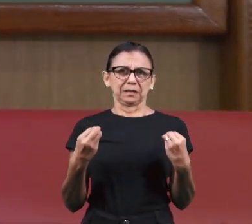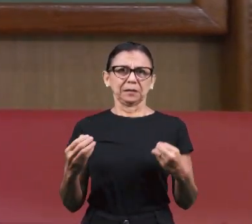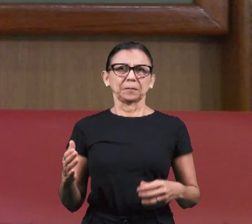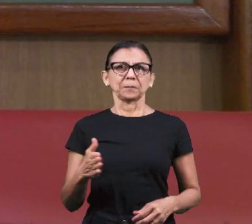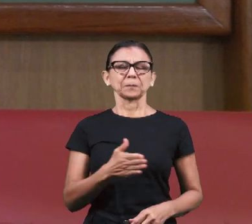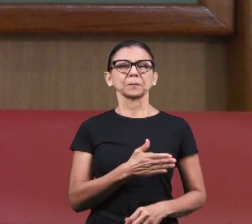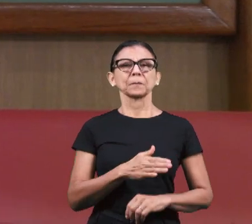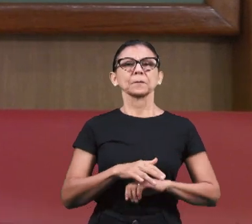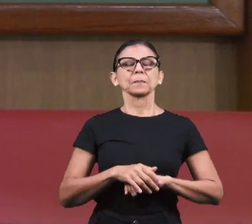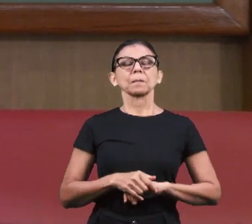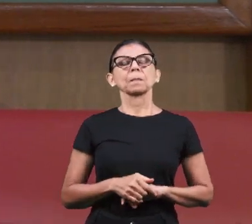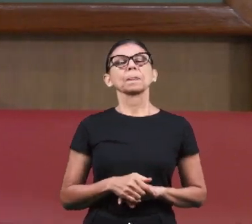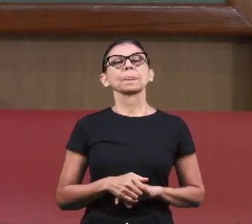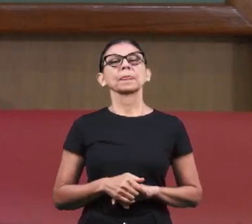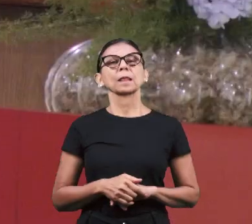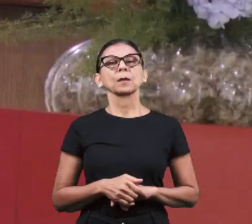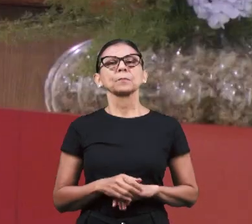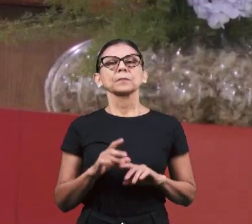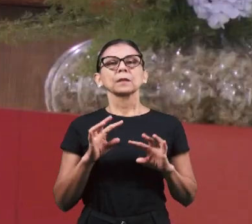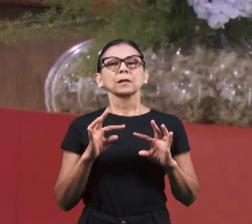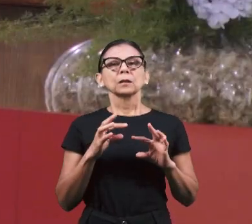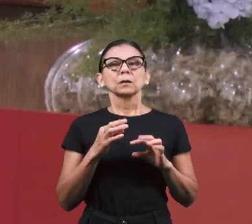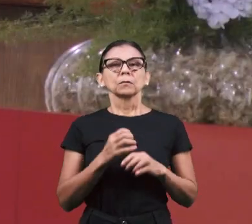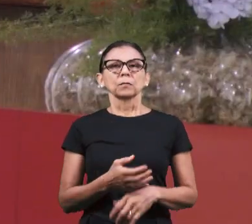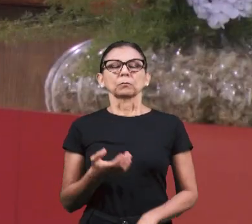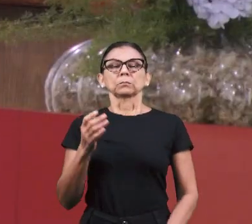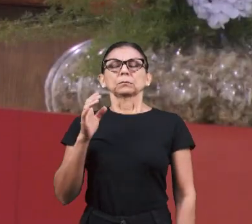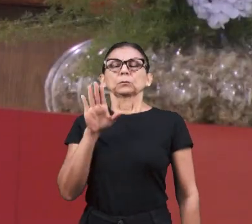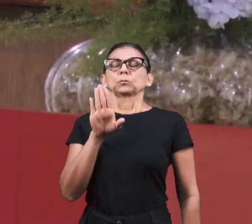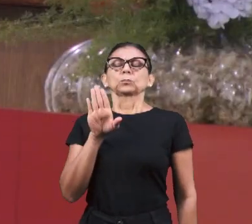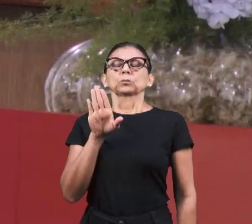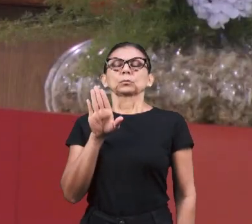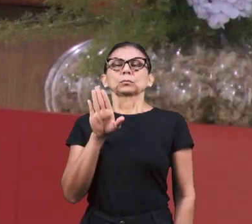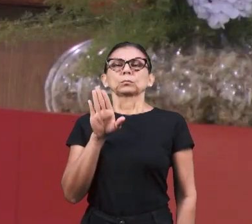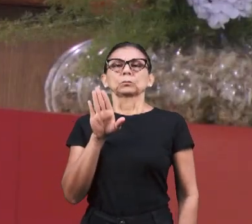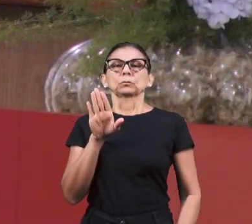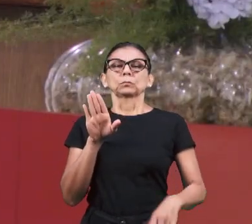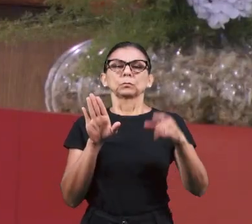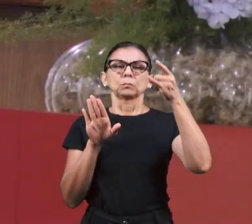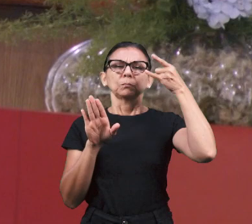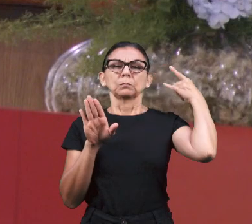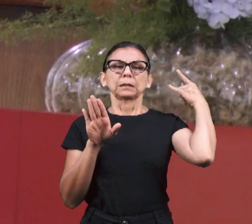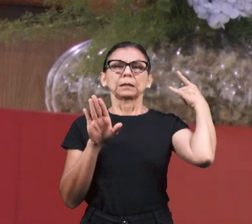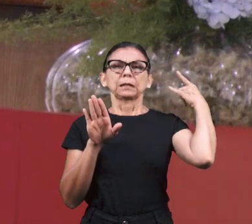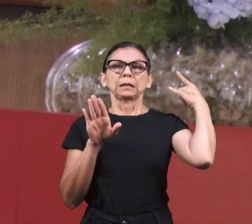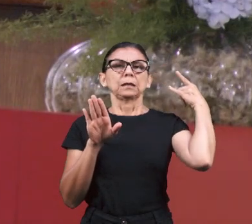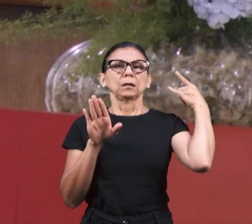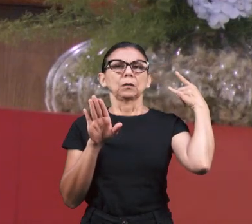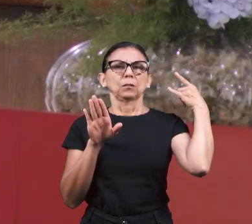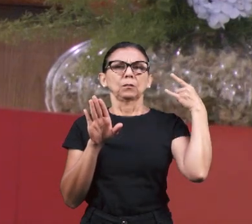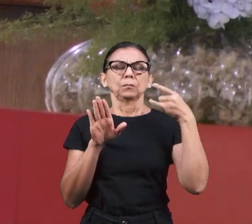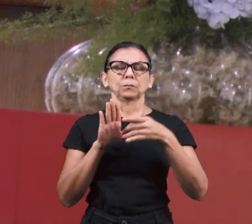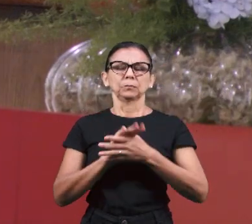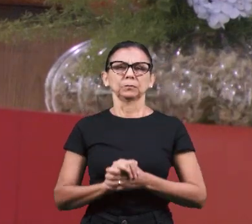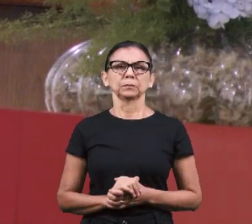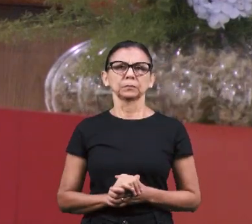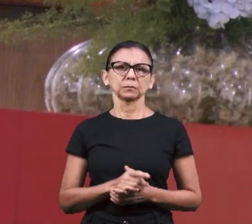matériel. Regardez, vous pouvez donc jurer par le temple, par